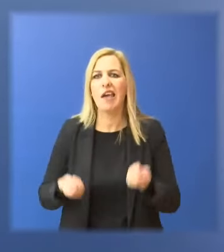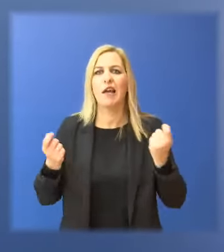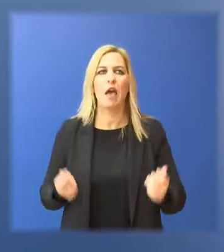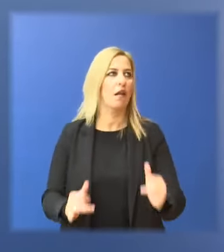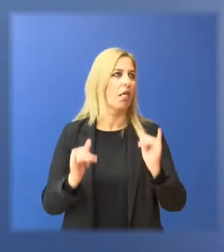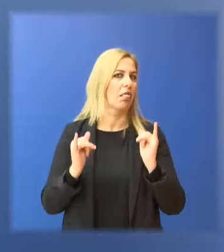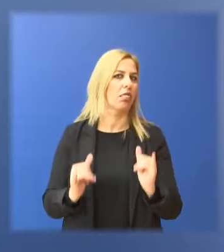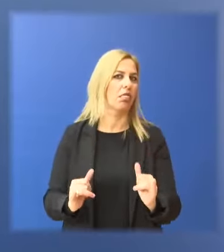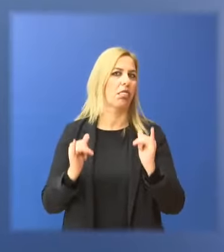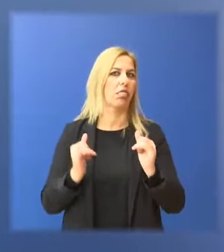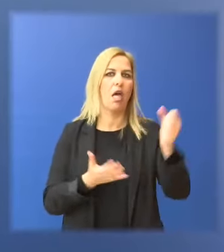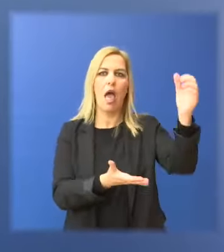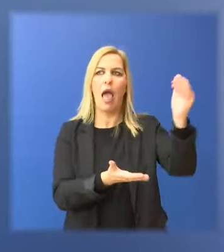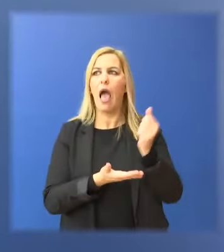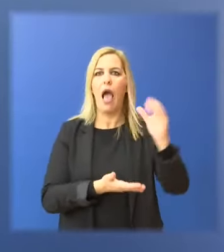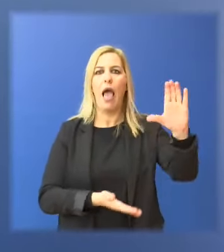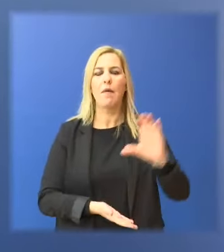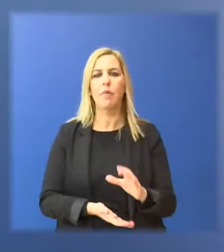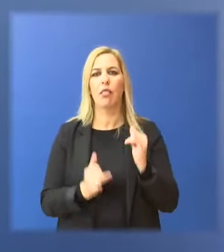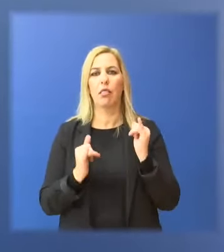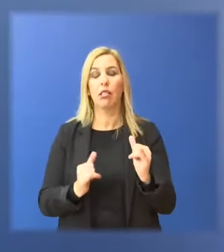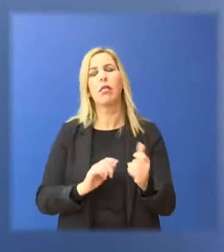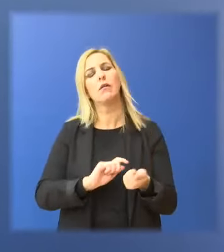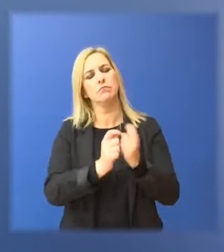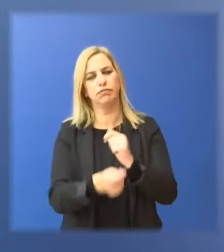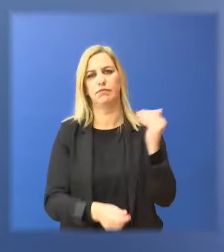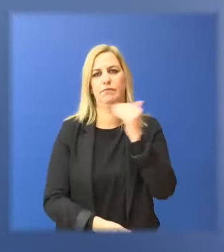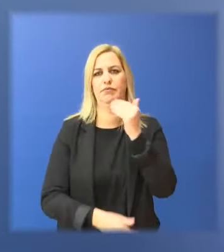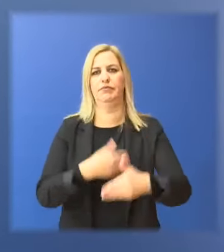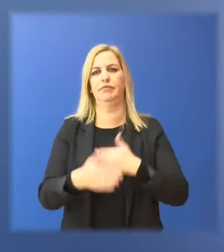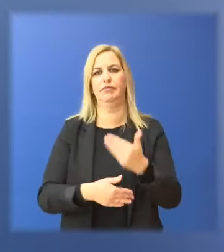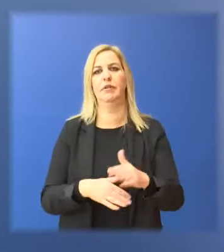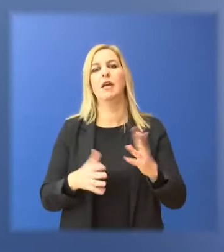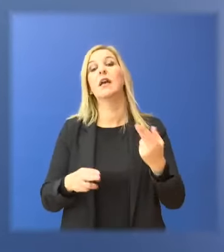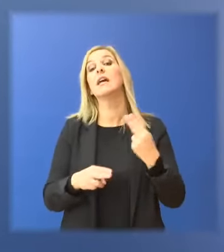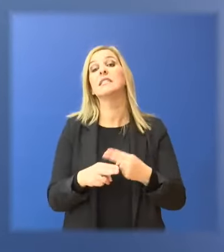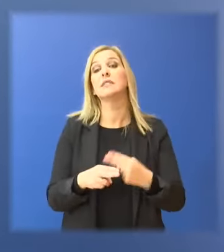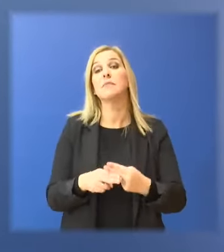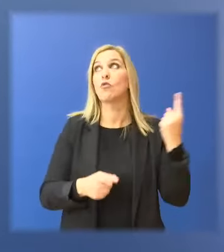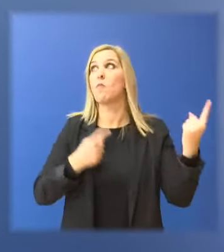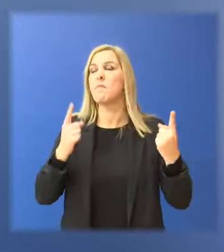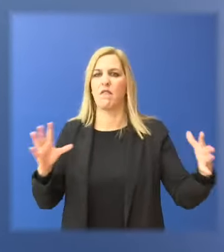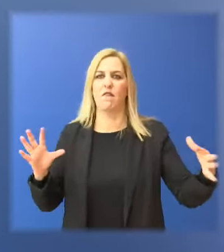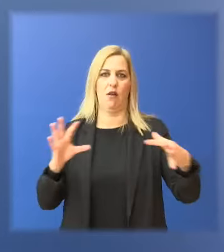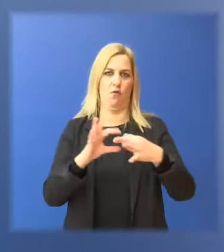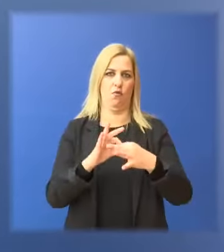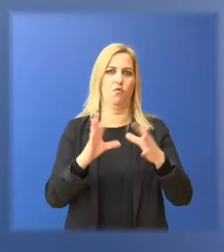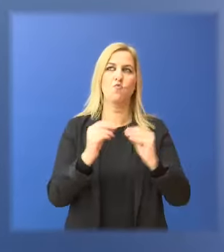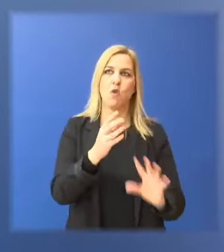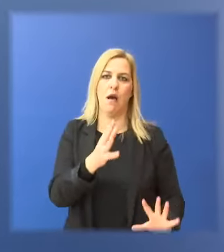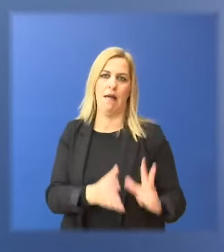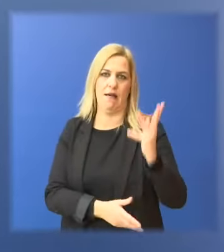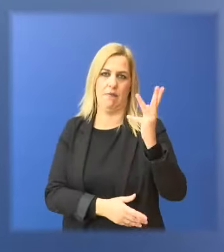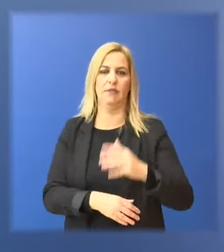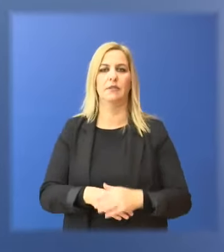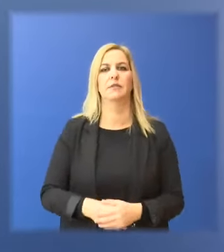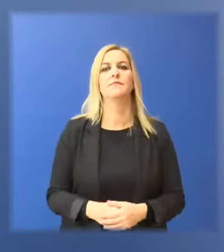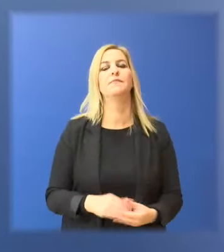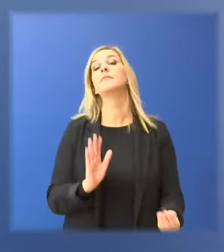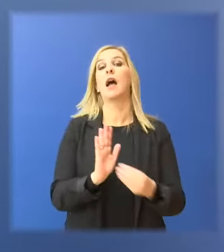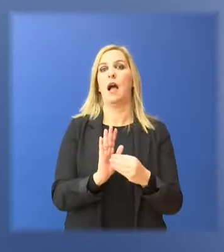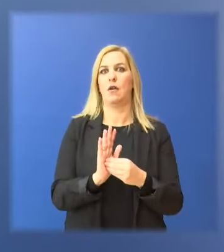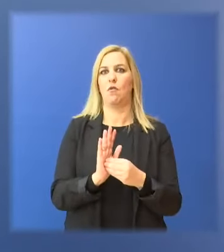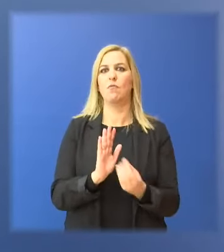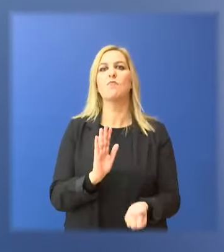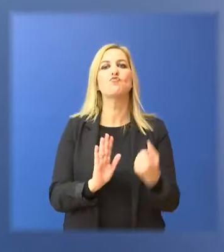ενώ ο χωρικός σχεδιασμός καθίσταται βασικός παράγοντας της βιώσιμης ανάπτυξης. Επιπλέον, με νομοθετικές